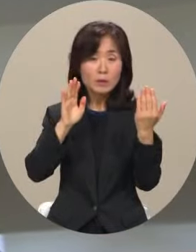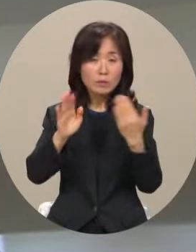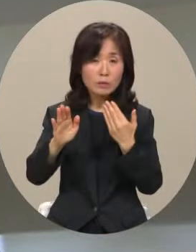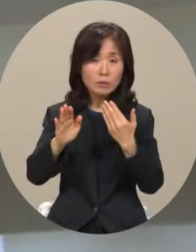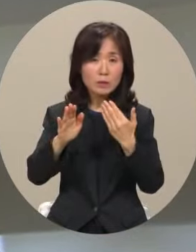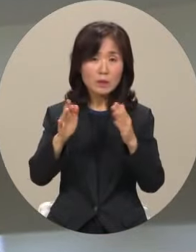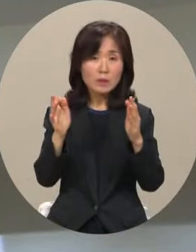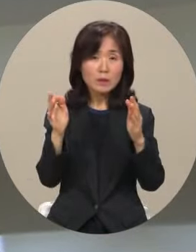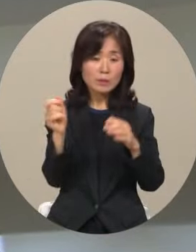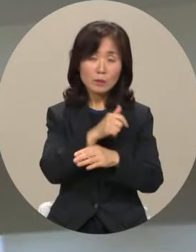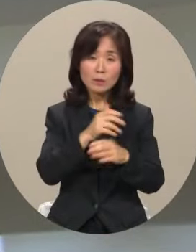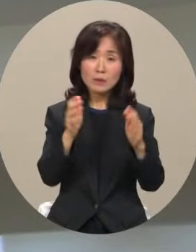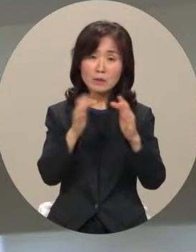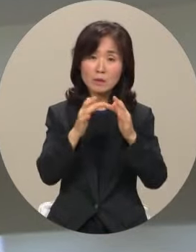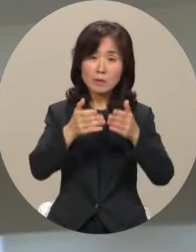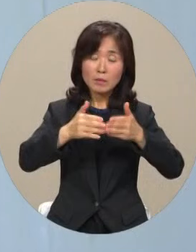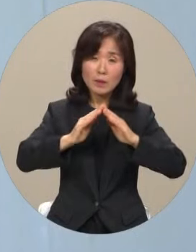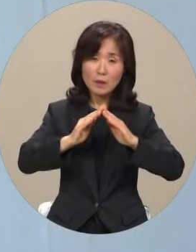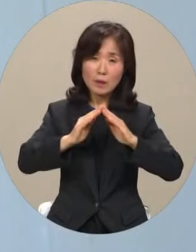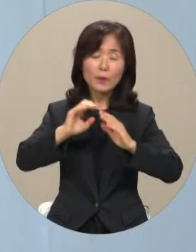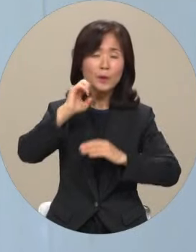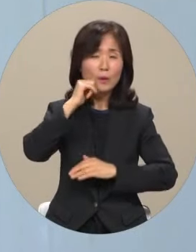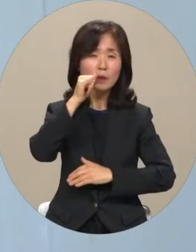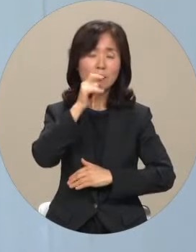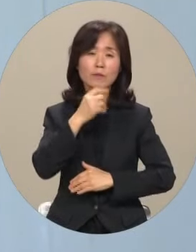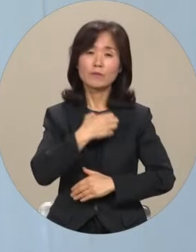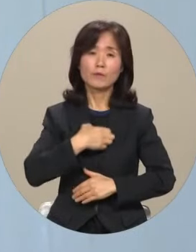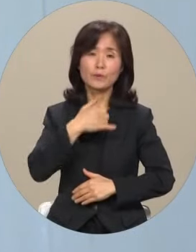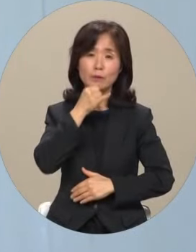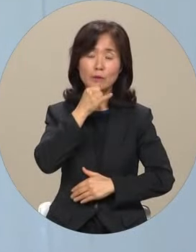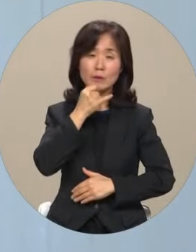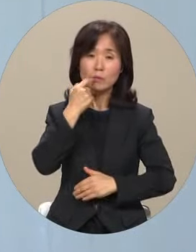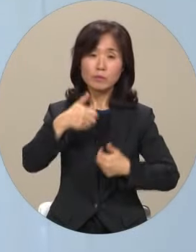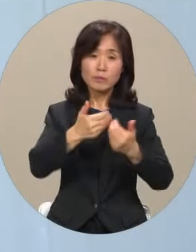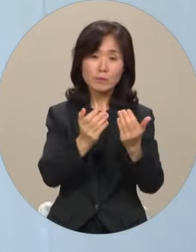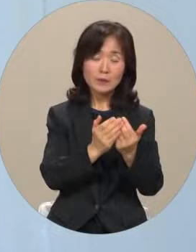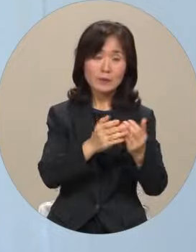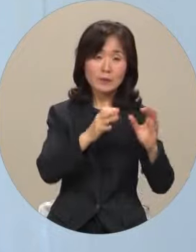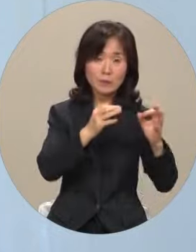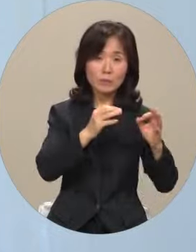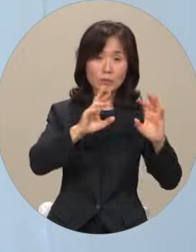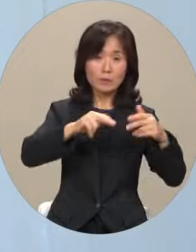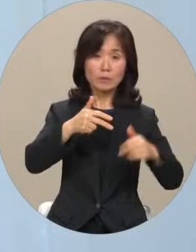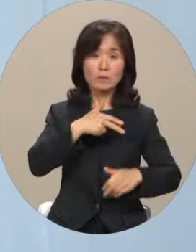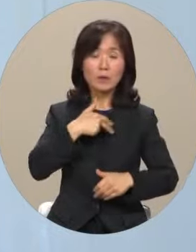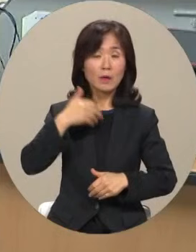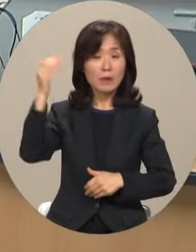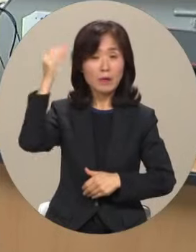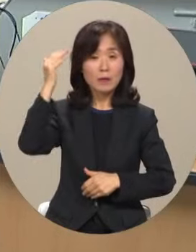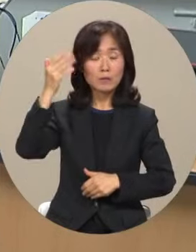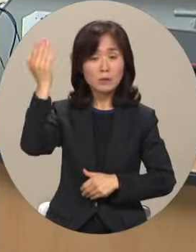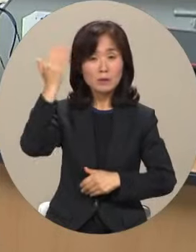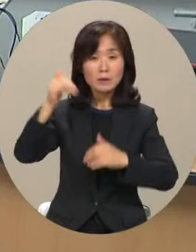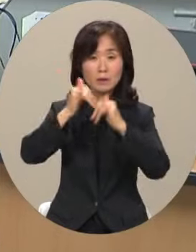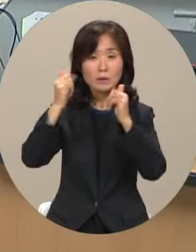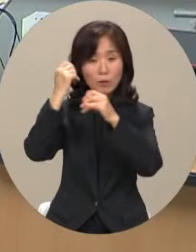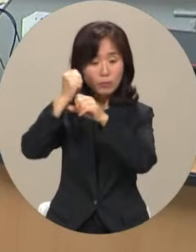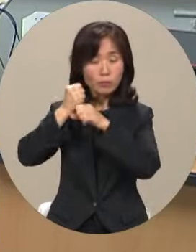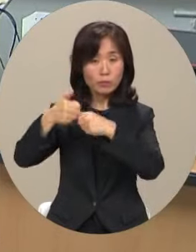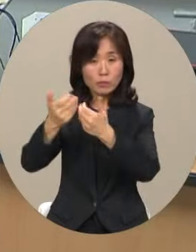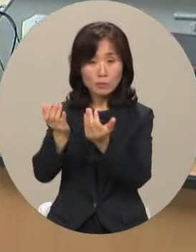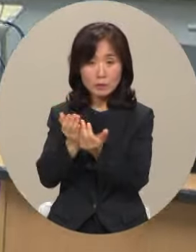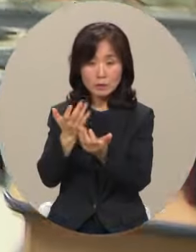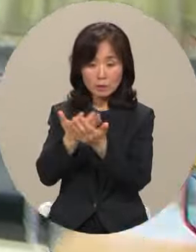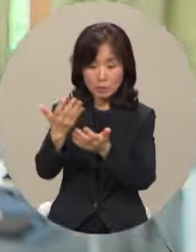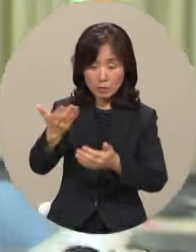구축되지 않을 수 있다는 우려가 나옵니다 더불어민주당 김준혁 국회의원이 한국 진흥 사회 정보 연구원에서 받은 자료에